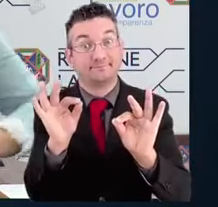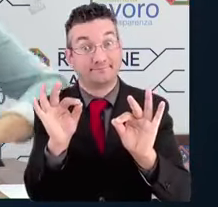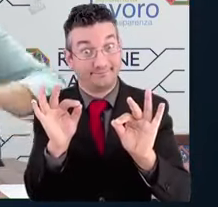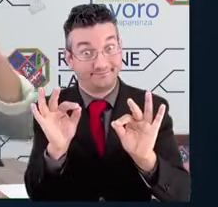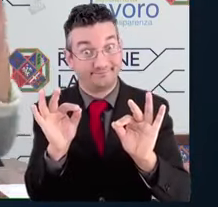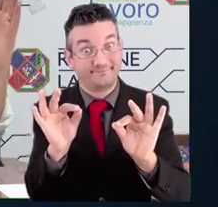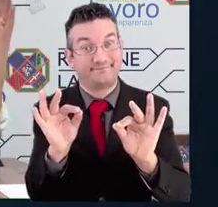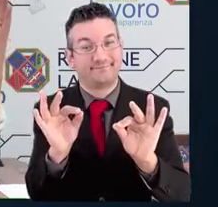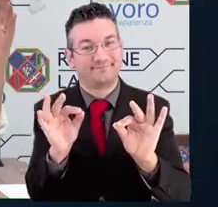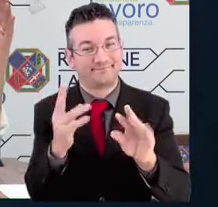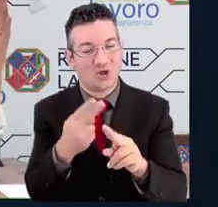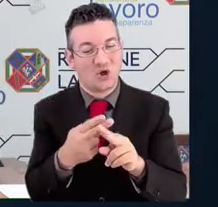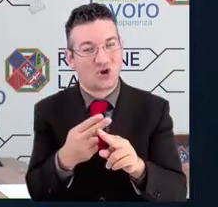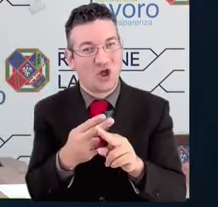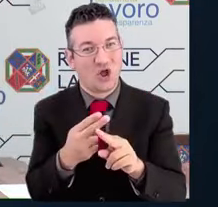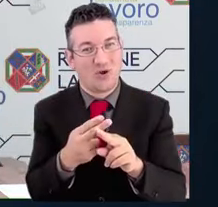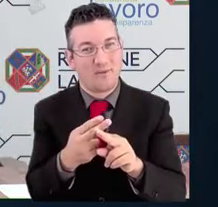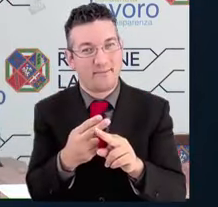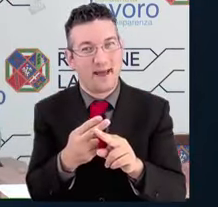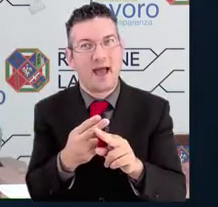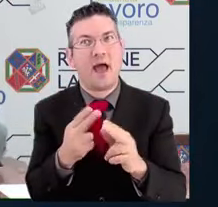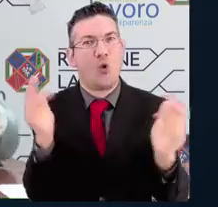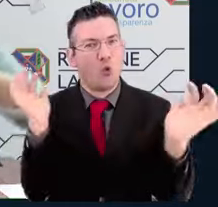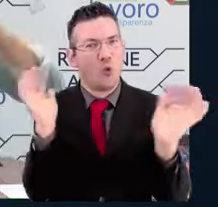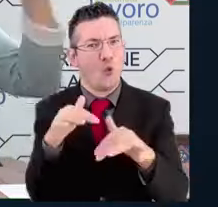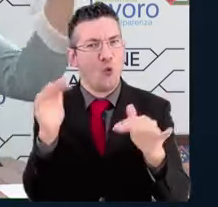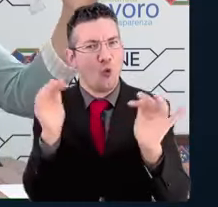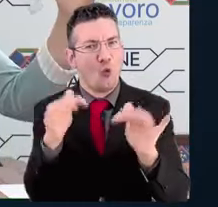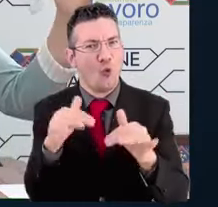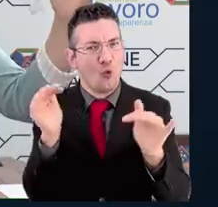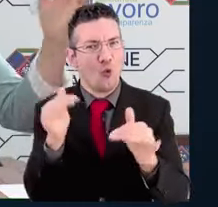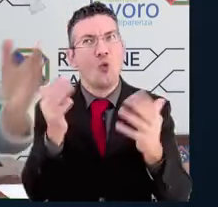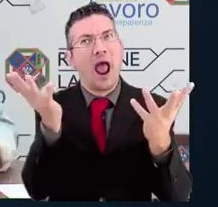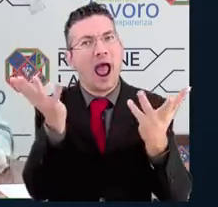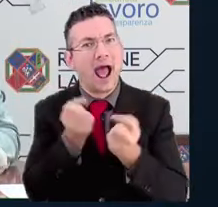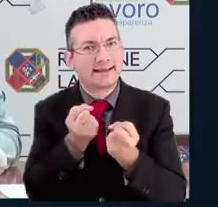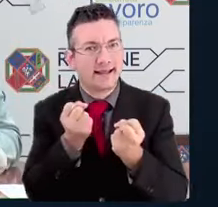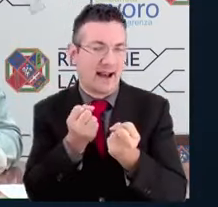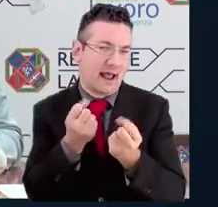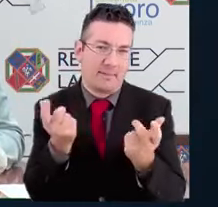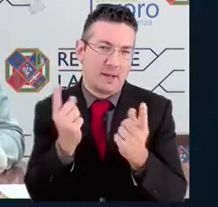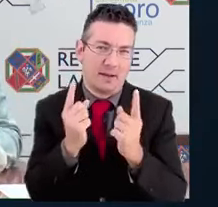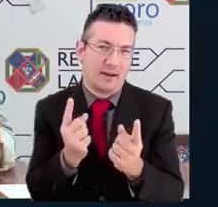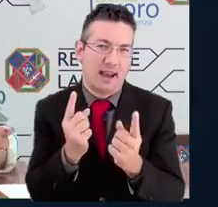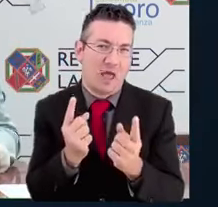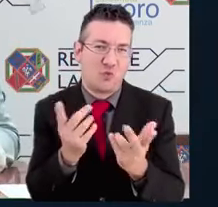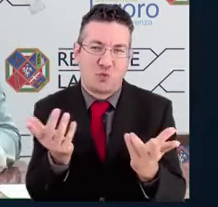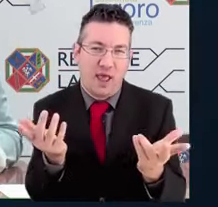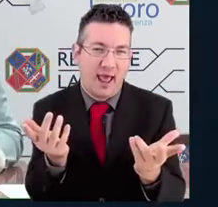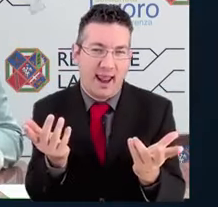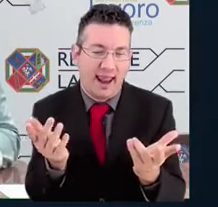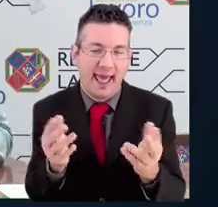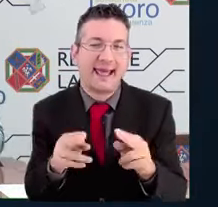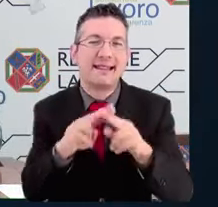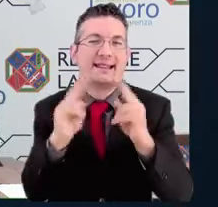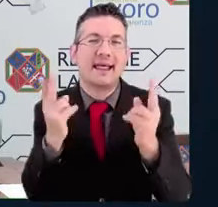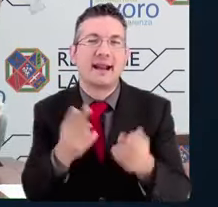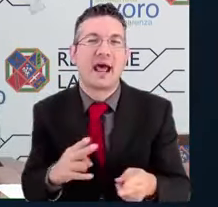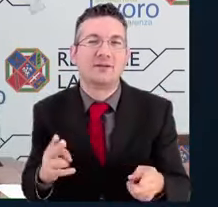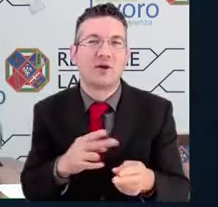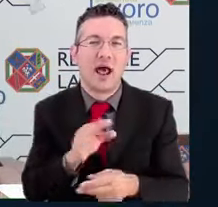il roma attrae in maniera naturale perché nell'immaginario ovviamente internazionale è